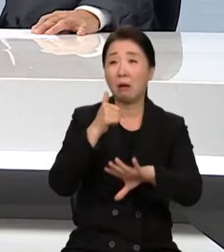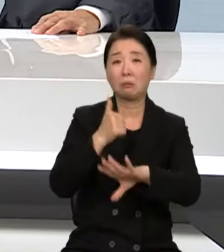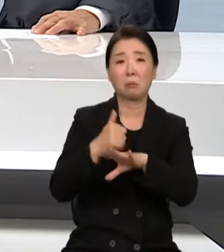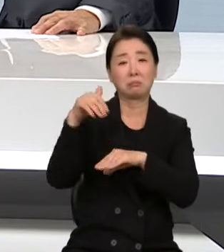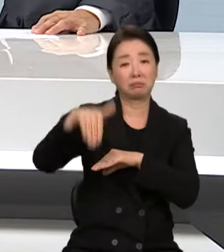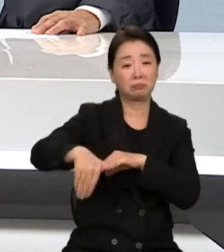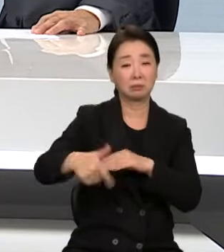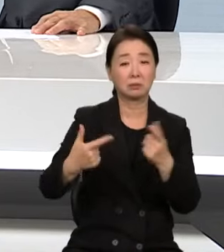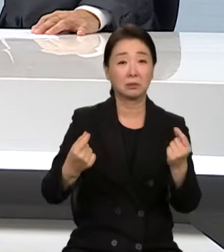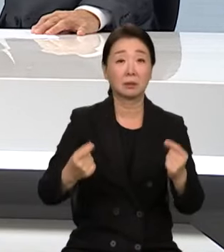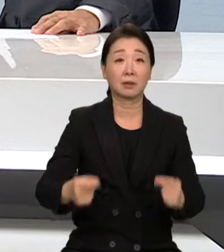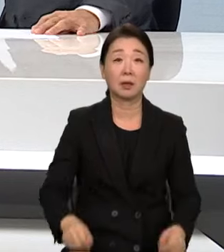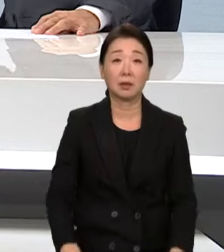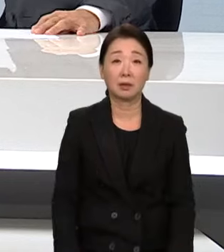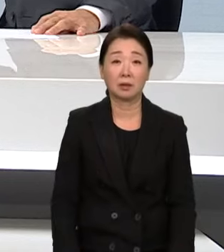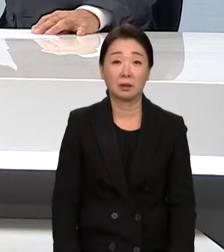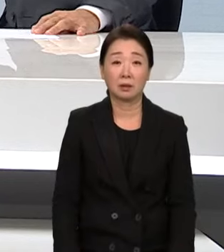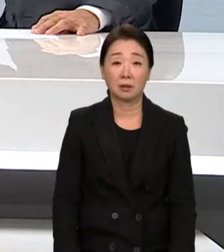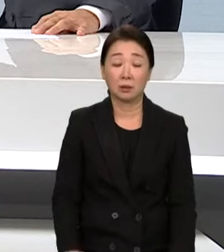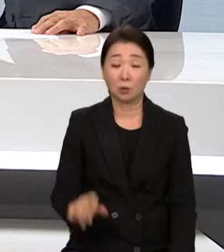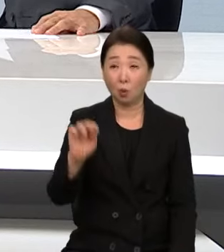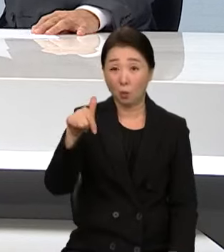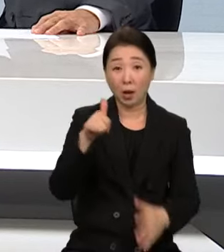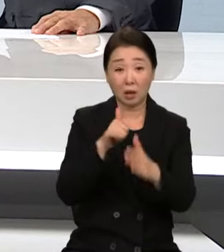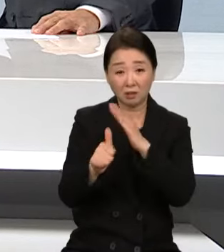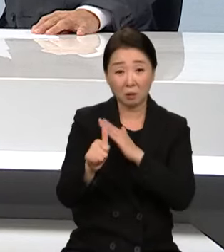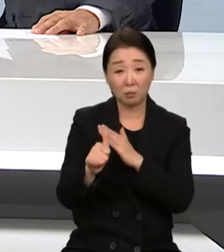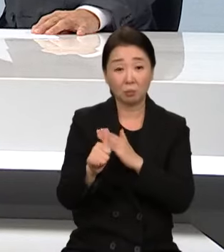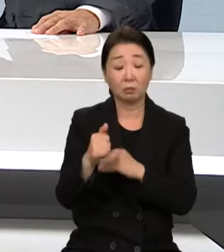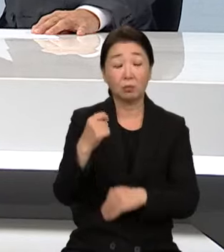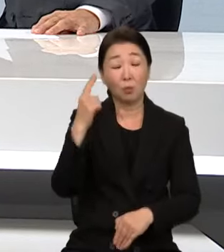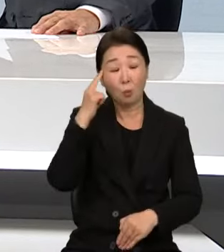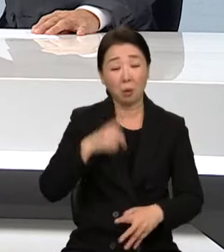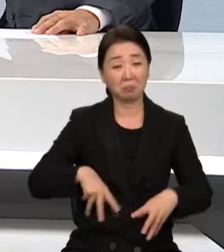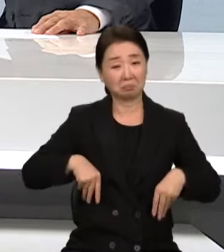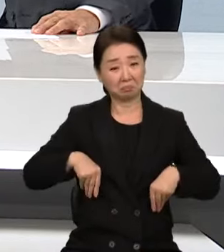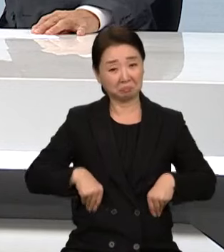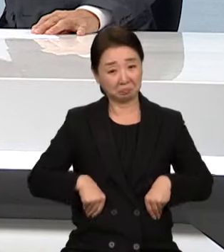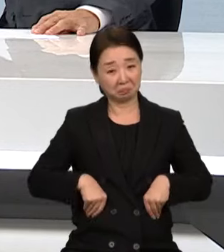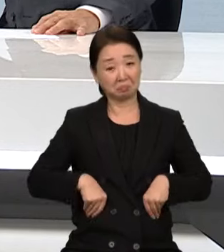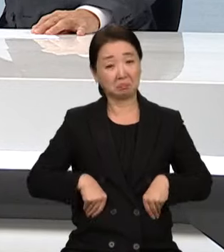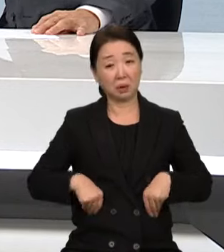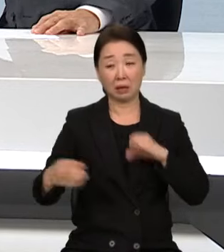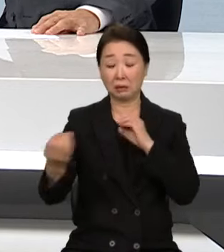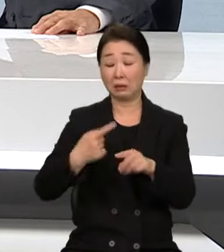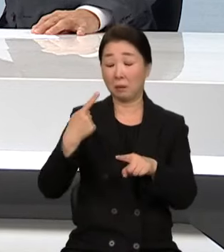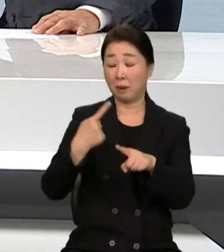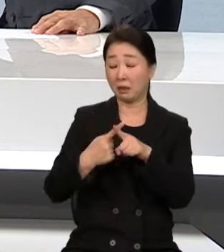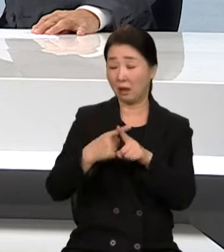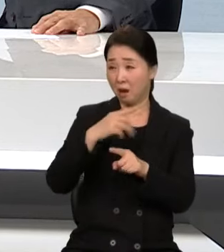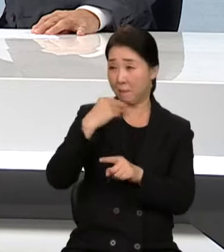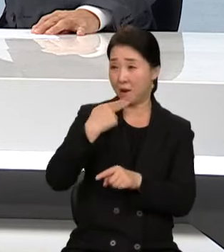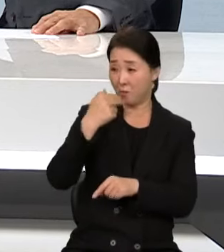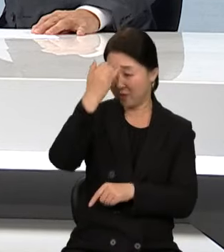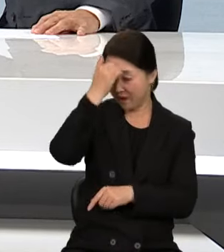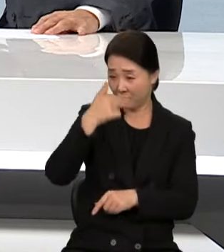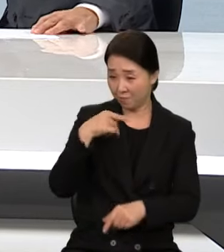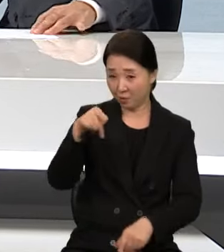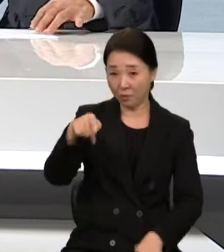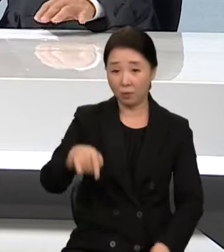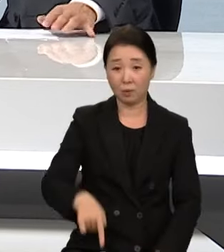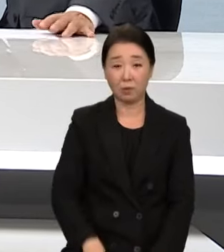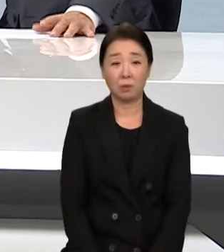지적이 나오고요 또 하나이 곽 대표는 주머니에 손을 놓고 대답을 하다가 또 불성실한 태도라고 지적을 받았습니다